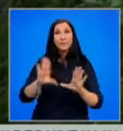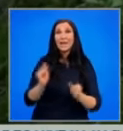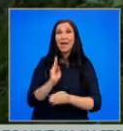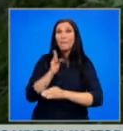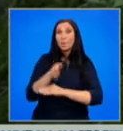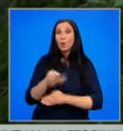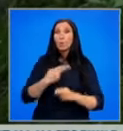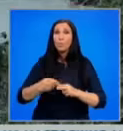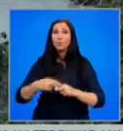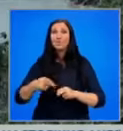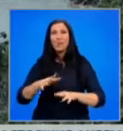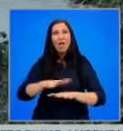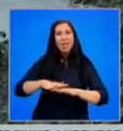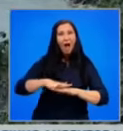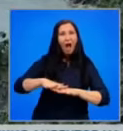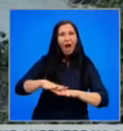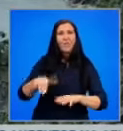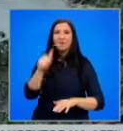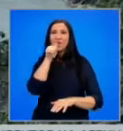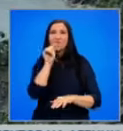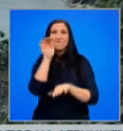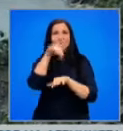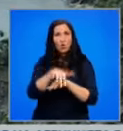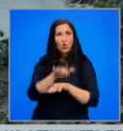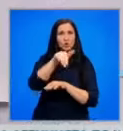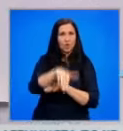канавките и на водостоците.